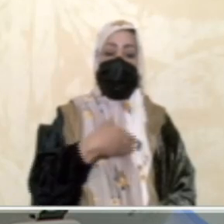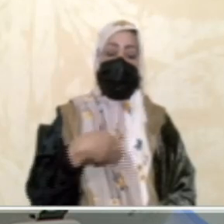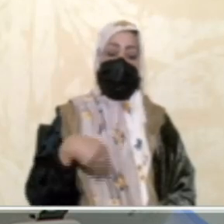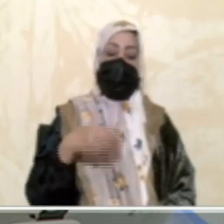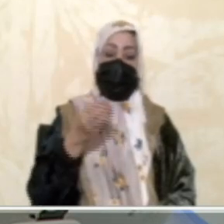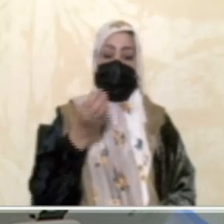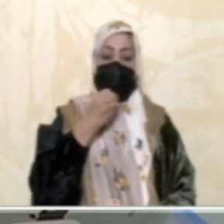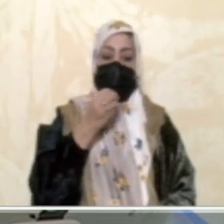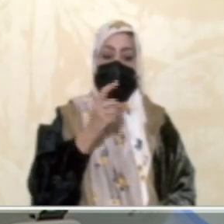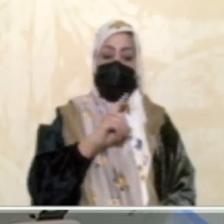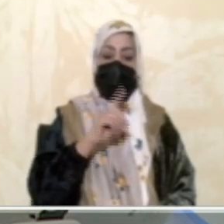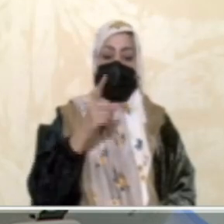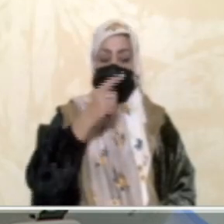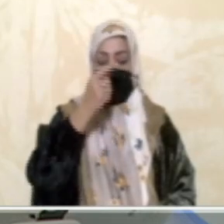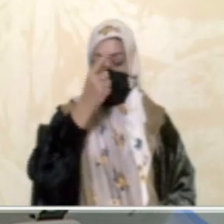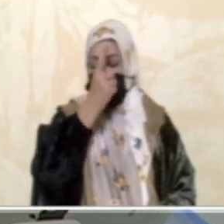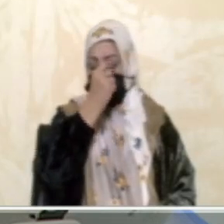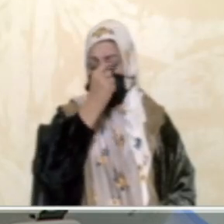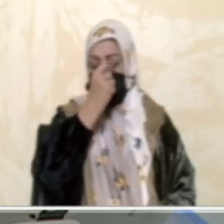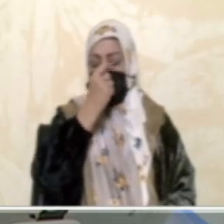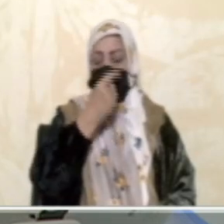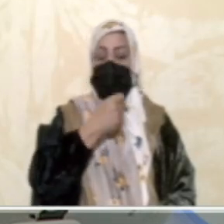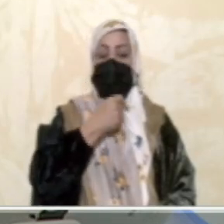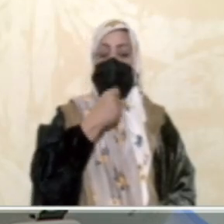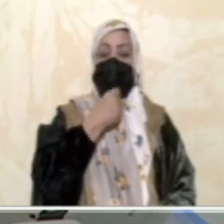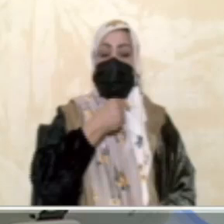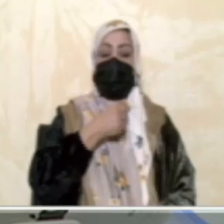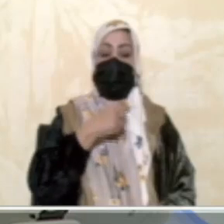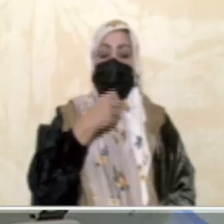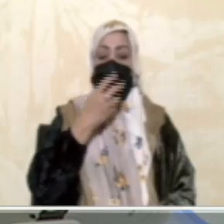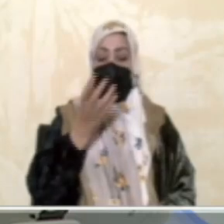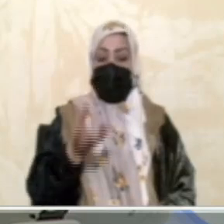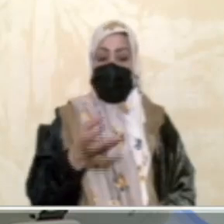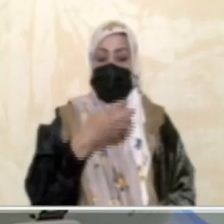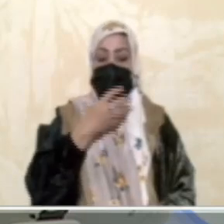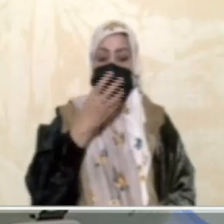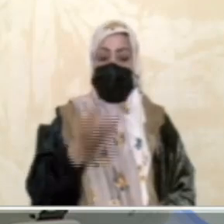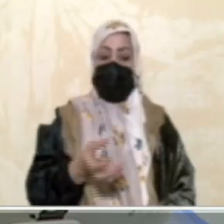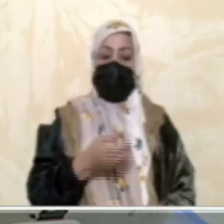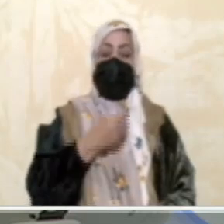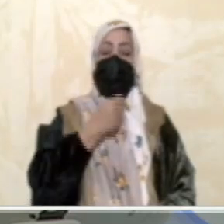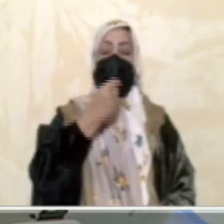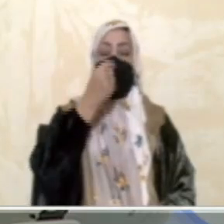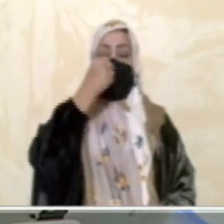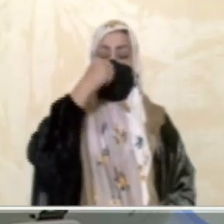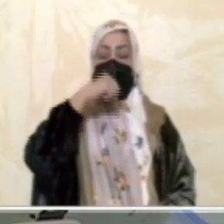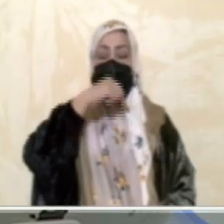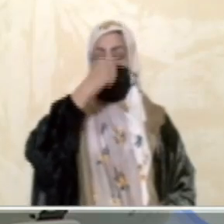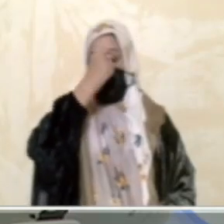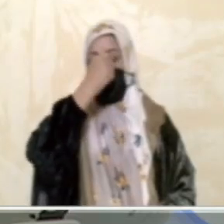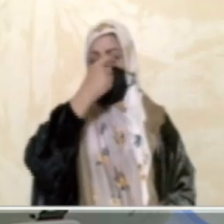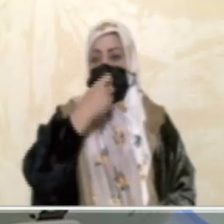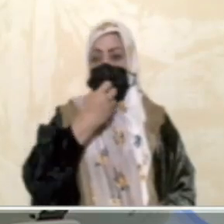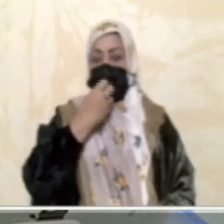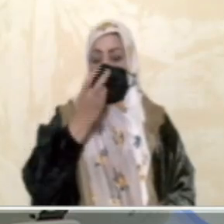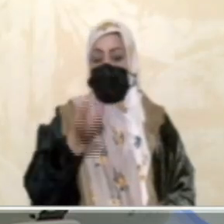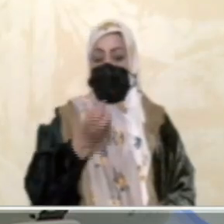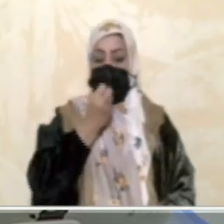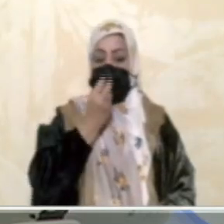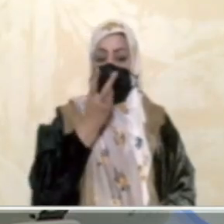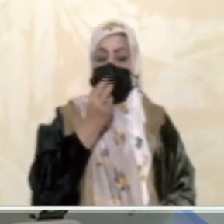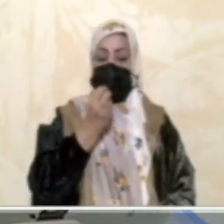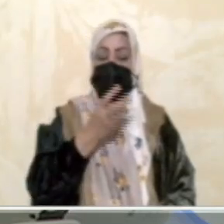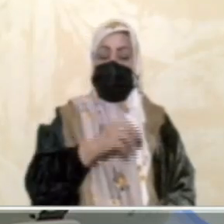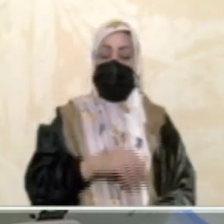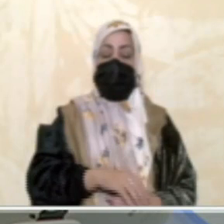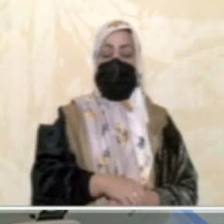على اكرمك الله برا نطلع فيها برا تمام وانت يا حاج اولا لا باس